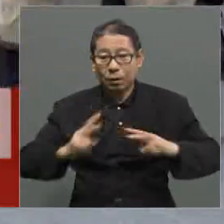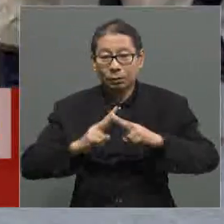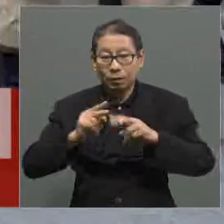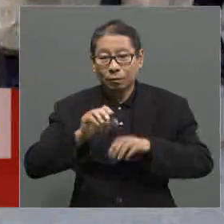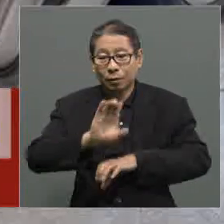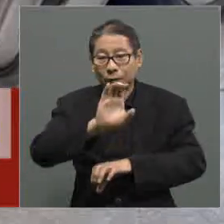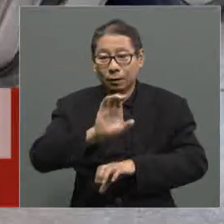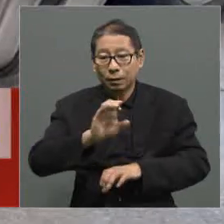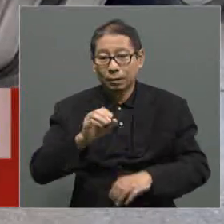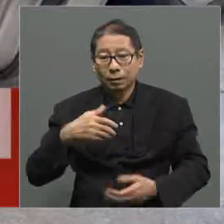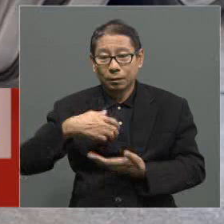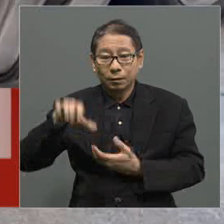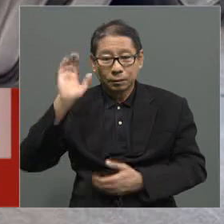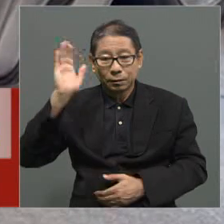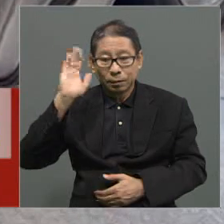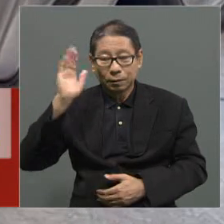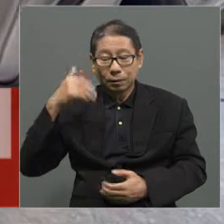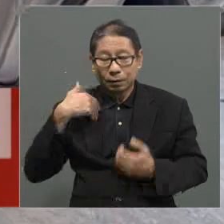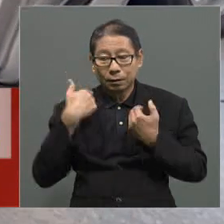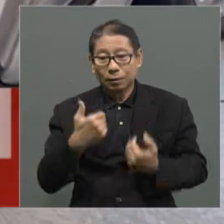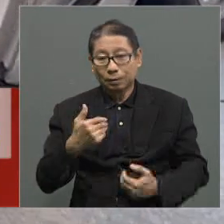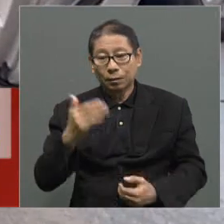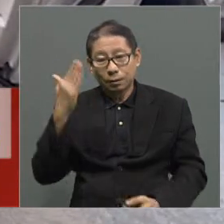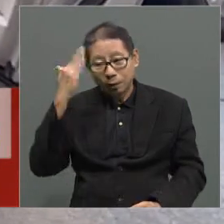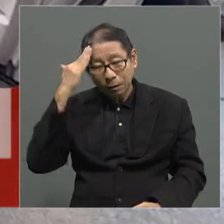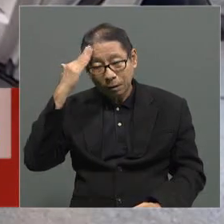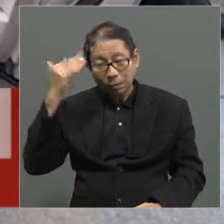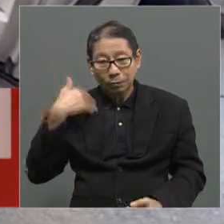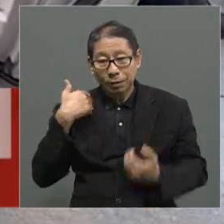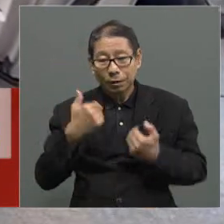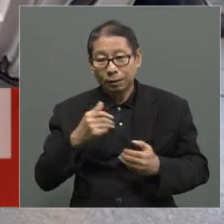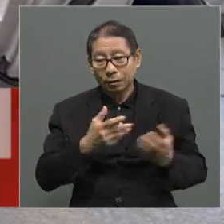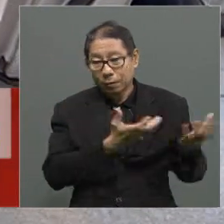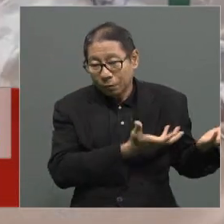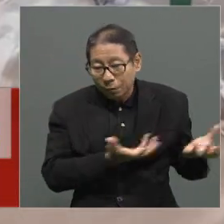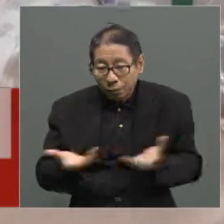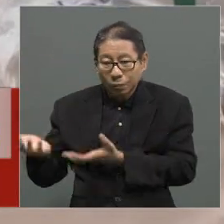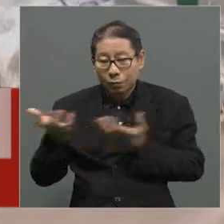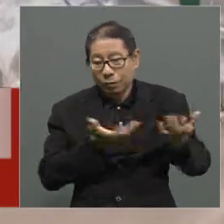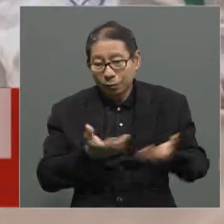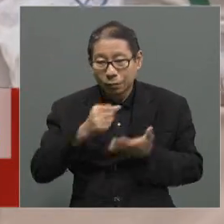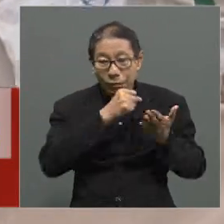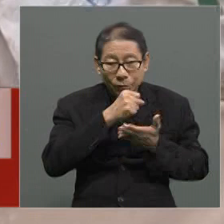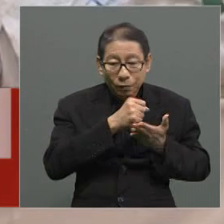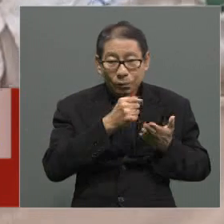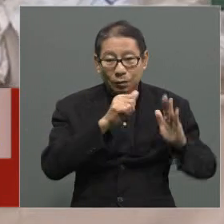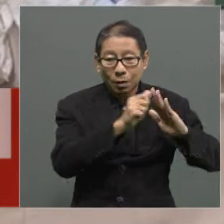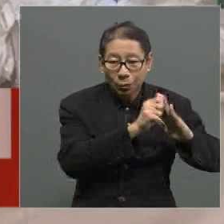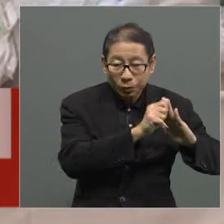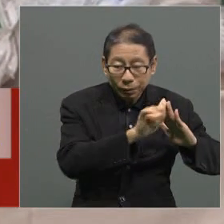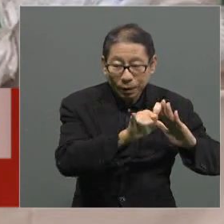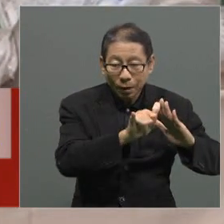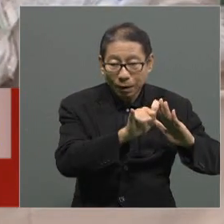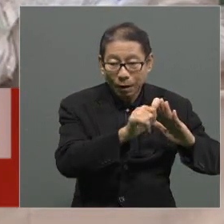เสพติดรายสำคัญหลังขยายผลแล้วทราบว่าจะมีการลำเลียงยาเสพติดจากอำเภอวังน้อยจังหวัด